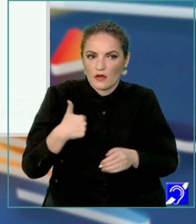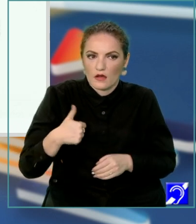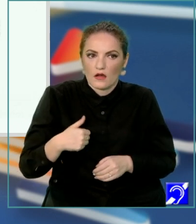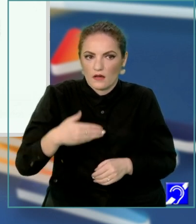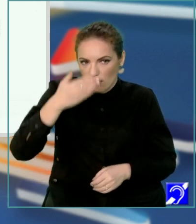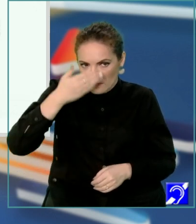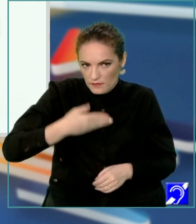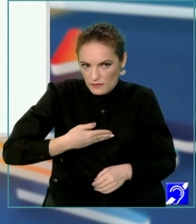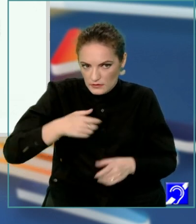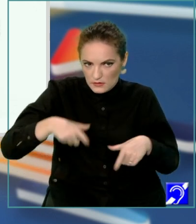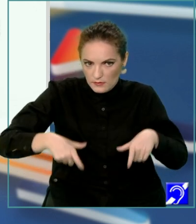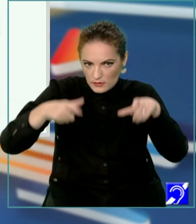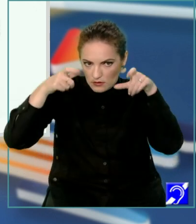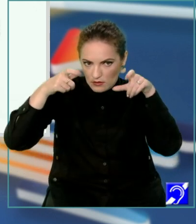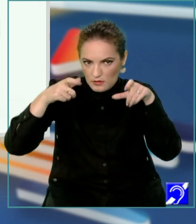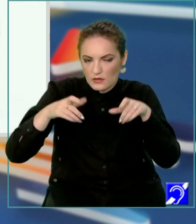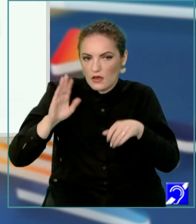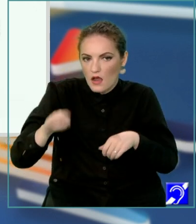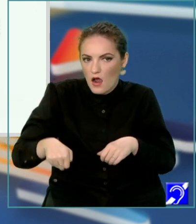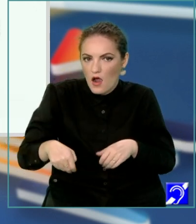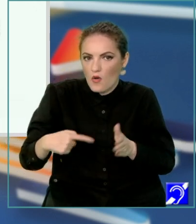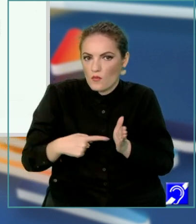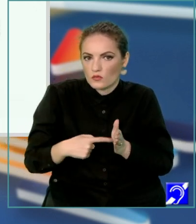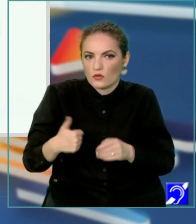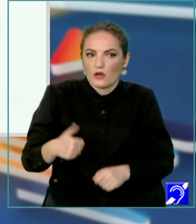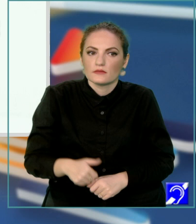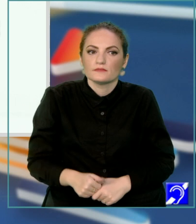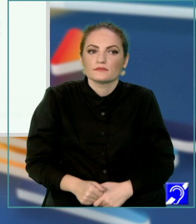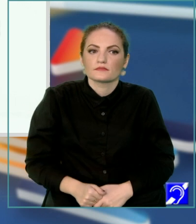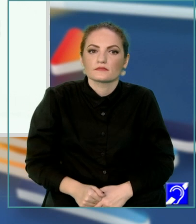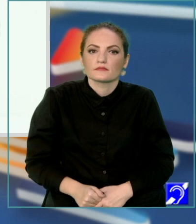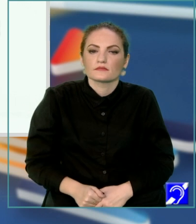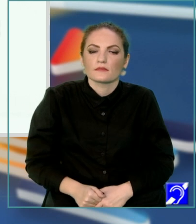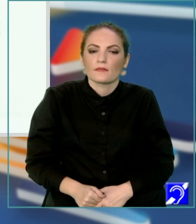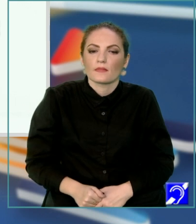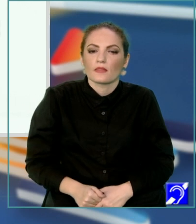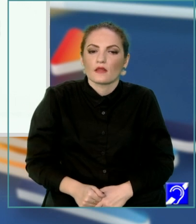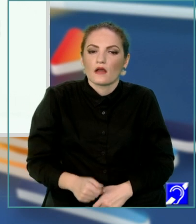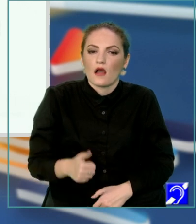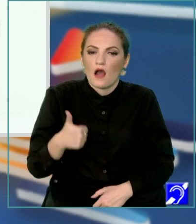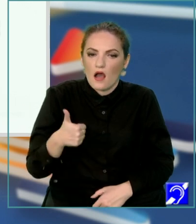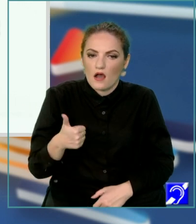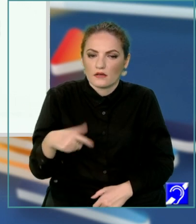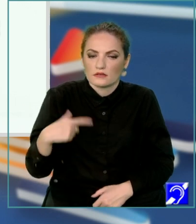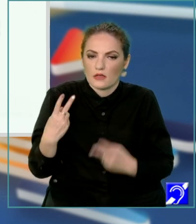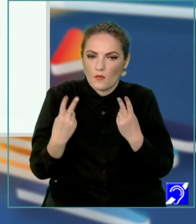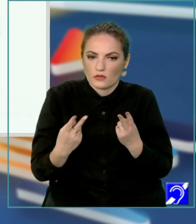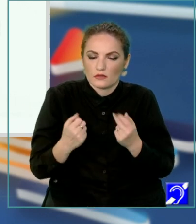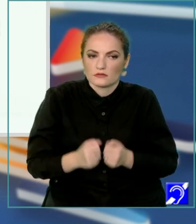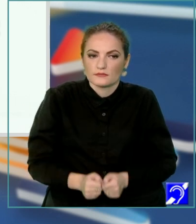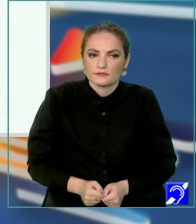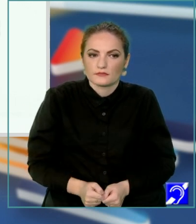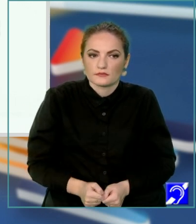care îl conțin pe punctul A Așadar punctul nostru de referință este punctul A ca